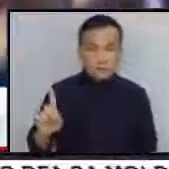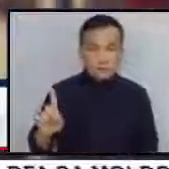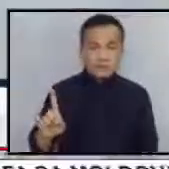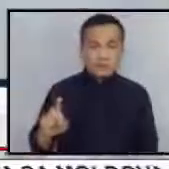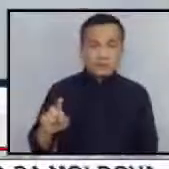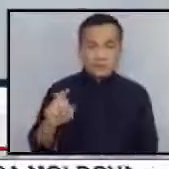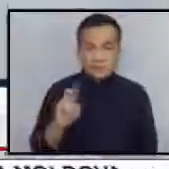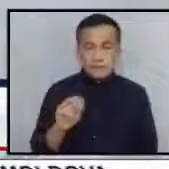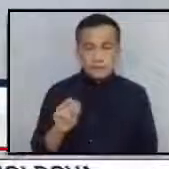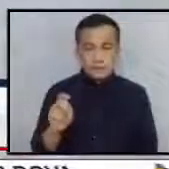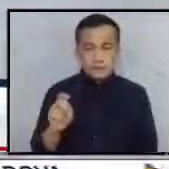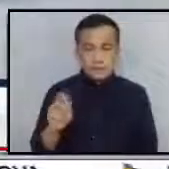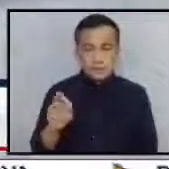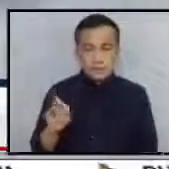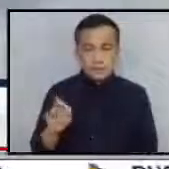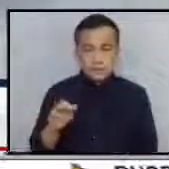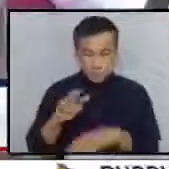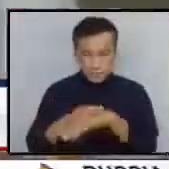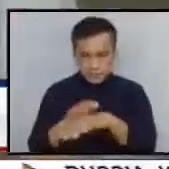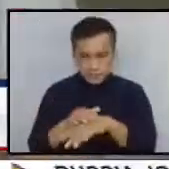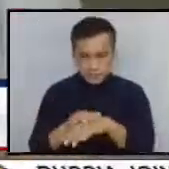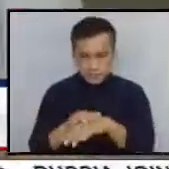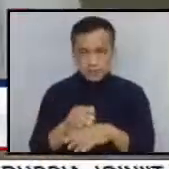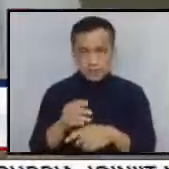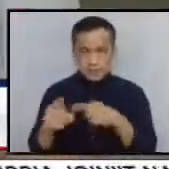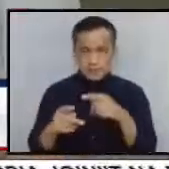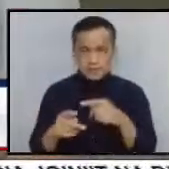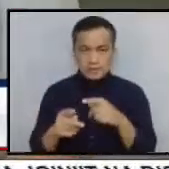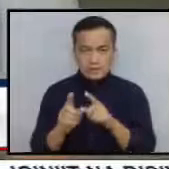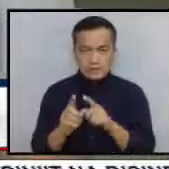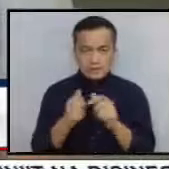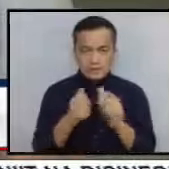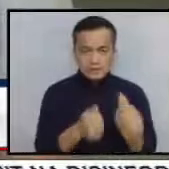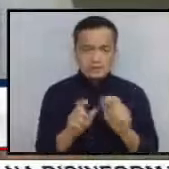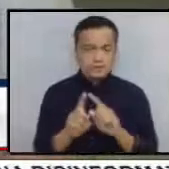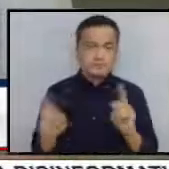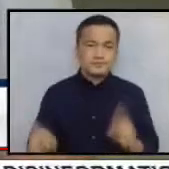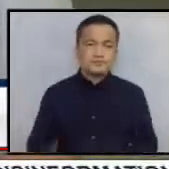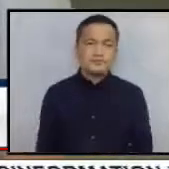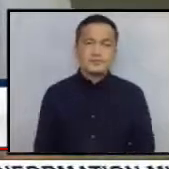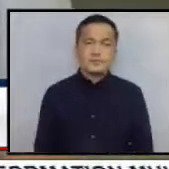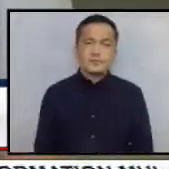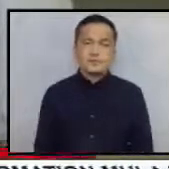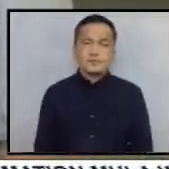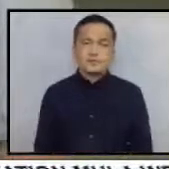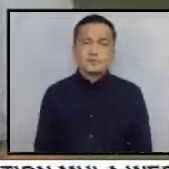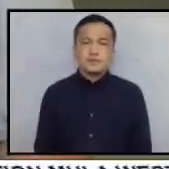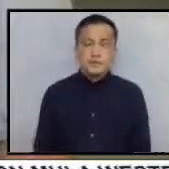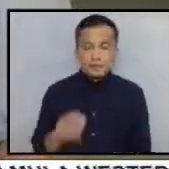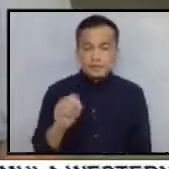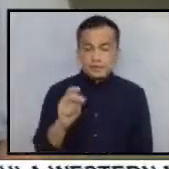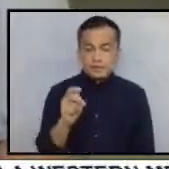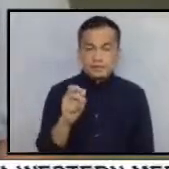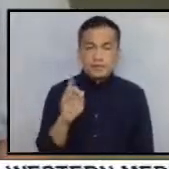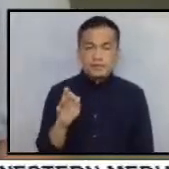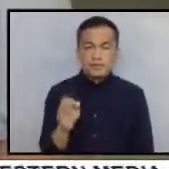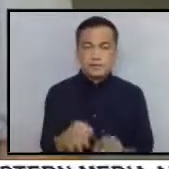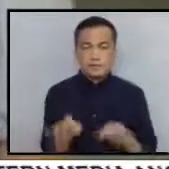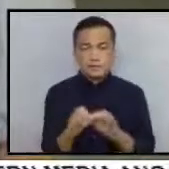publiko na sumunod pa rin sa health protocols. Sinabi ng NTF na importanteng mabakunahan ang mga bata para sa